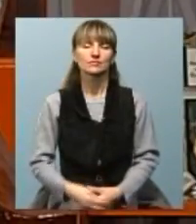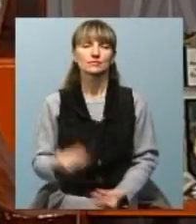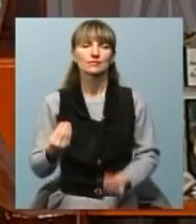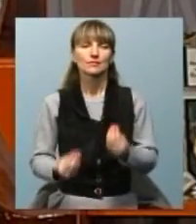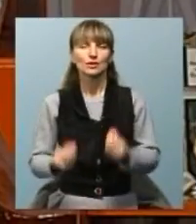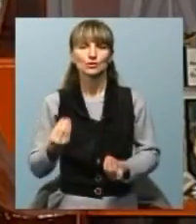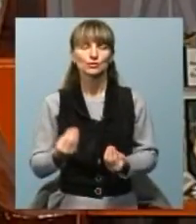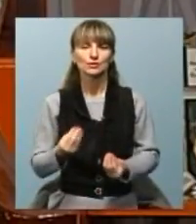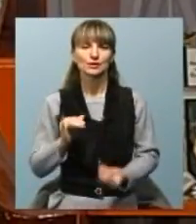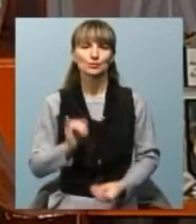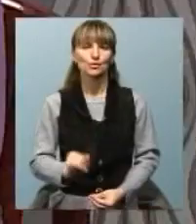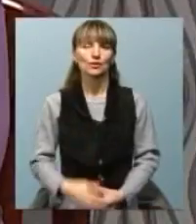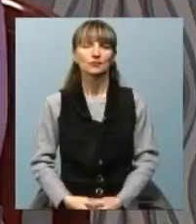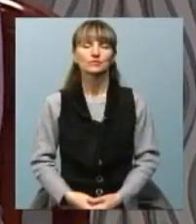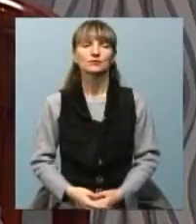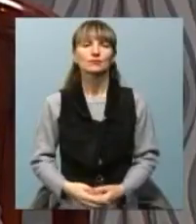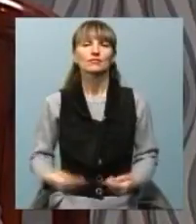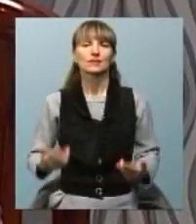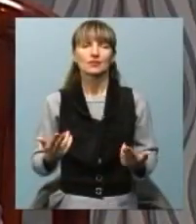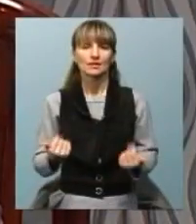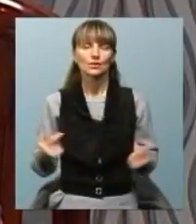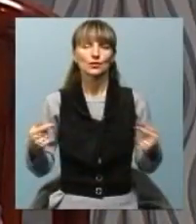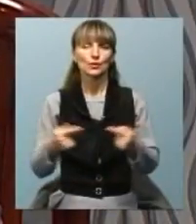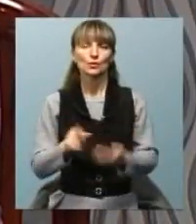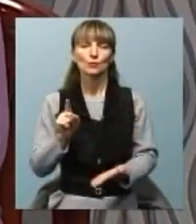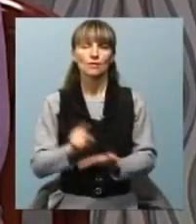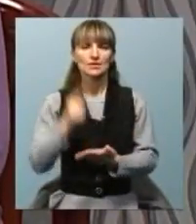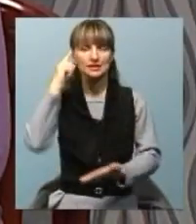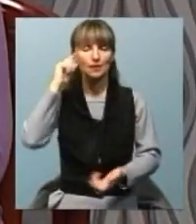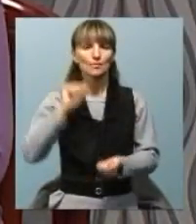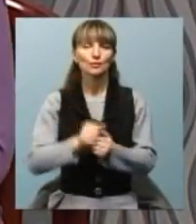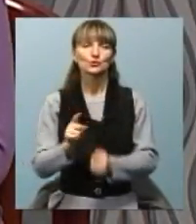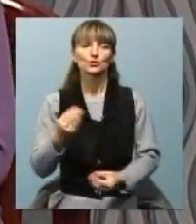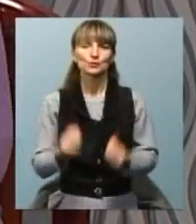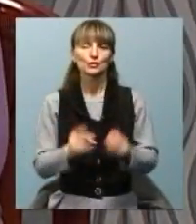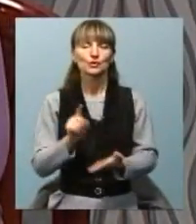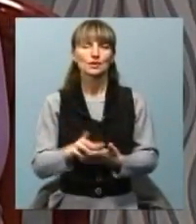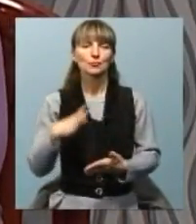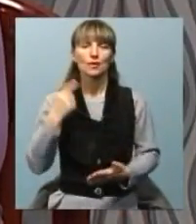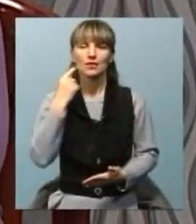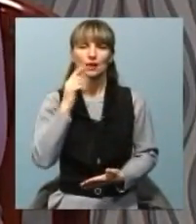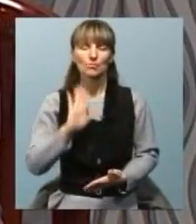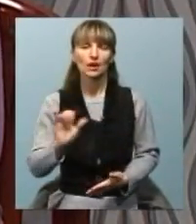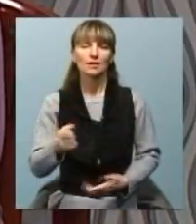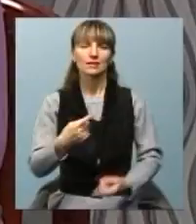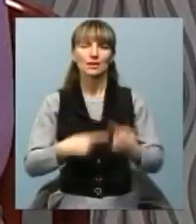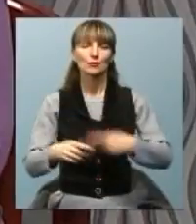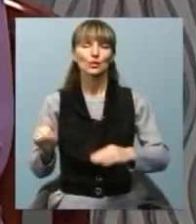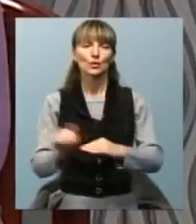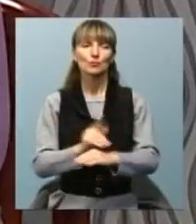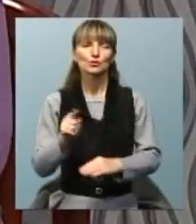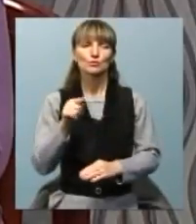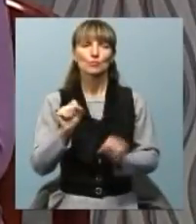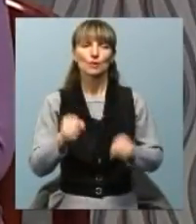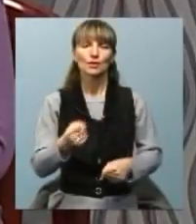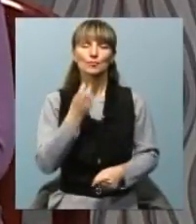пожартувала негарно. Так, друзі, обов'язково запам'ятайте, що жарт має бути не образливим, а навпаки добрим, щоб з нього